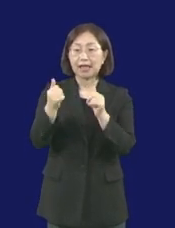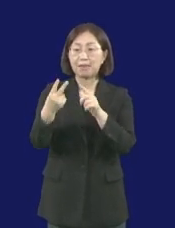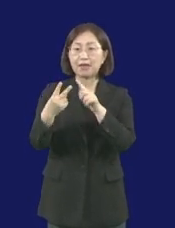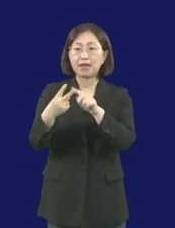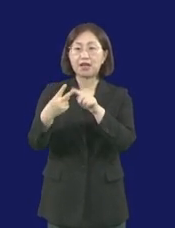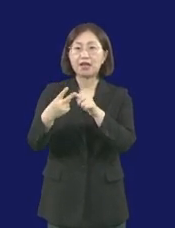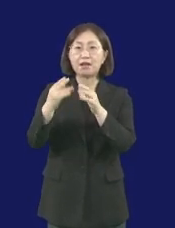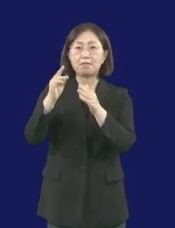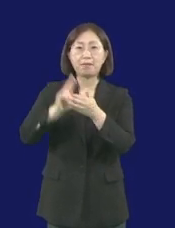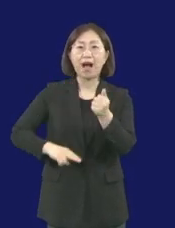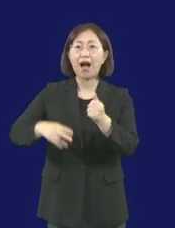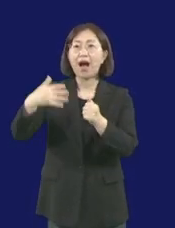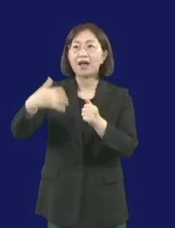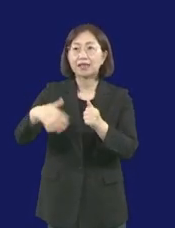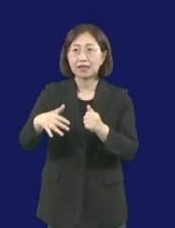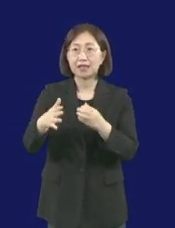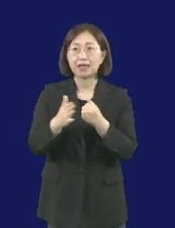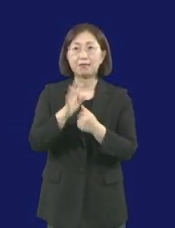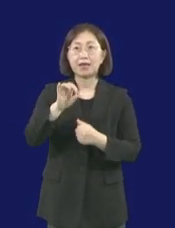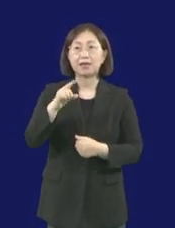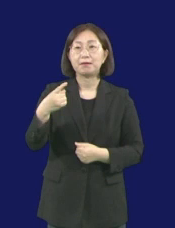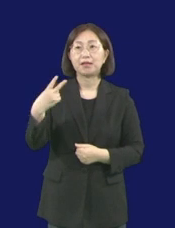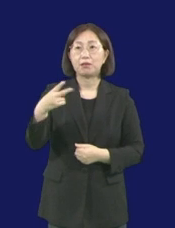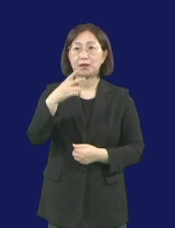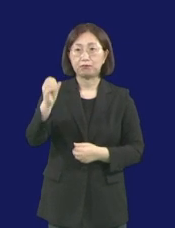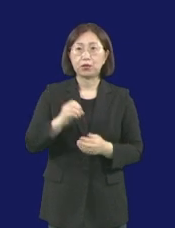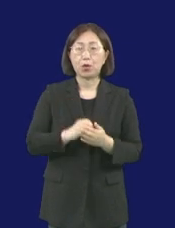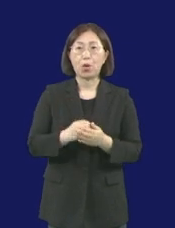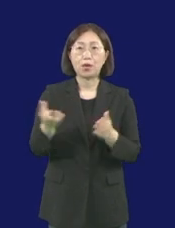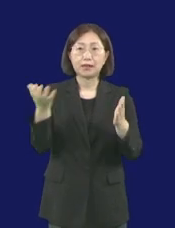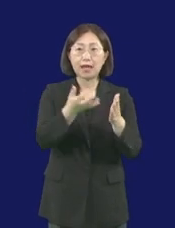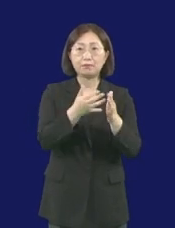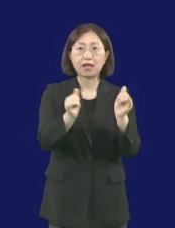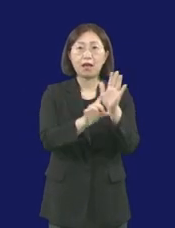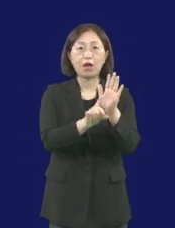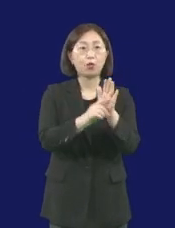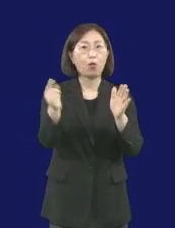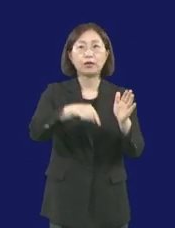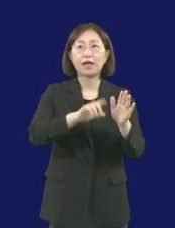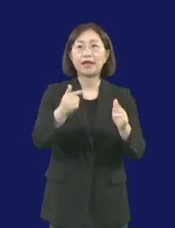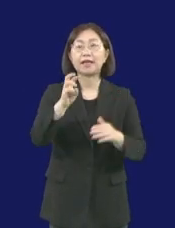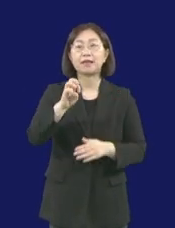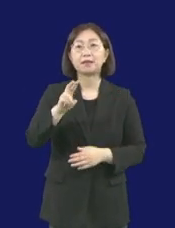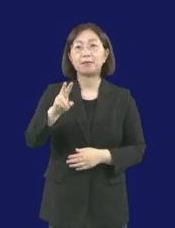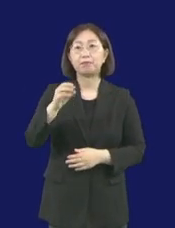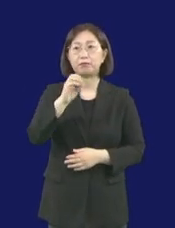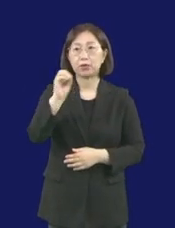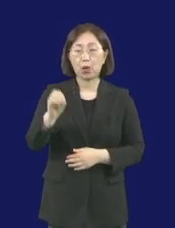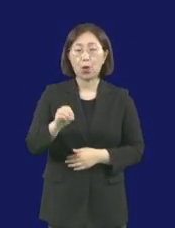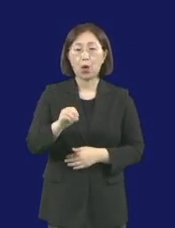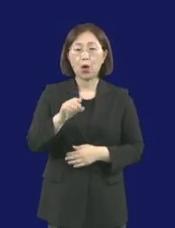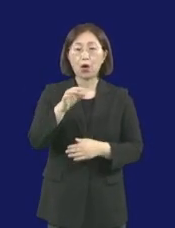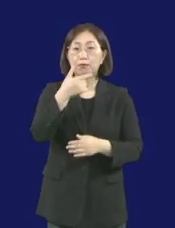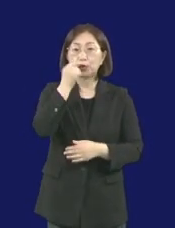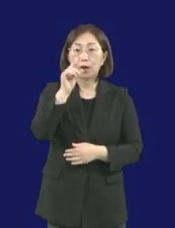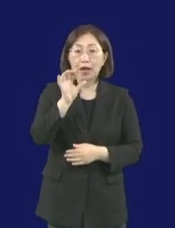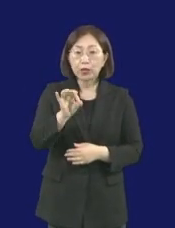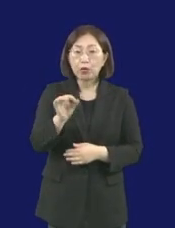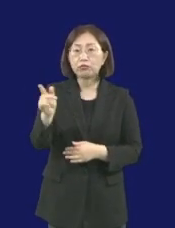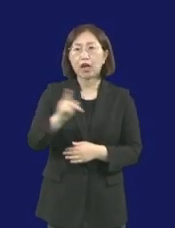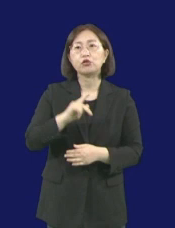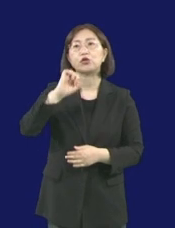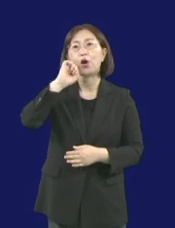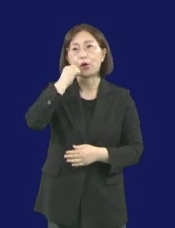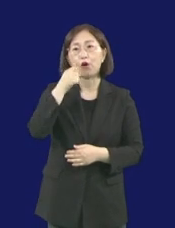지연이 41.2% 세입자 미확보 33.3% 잠금 대출 어려움이